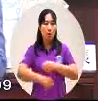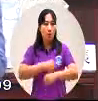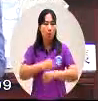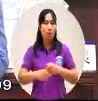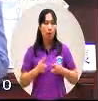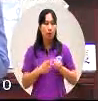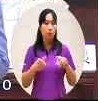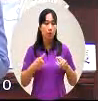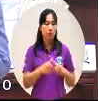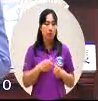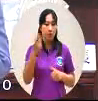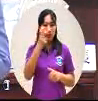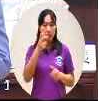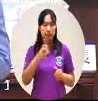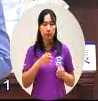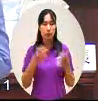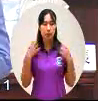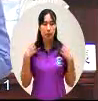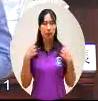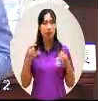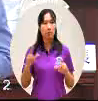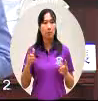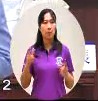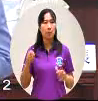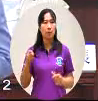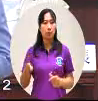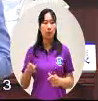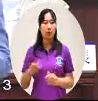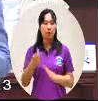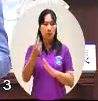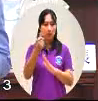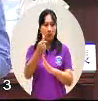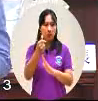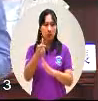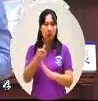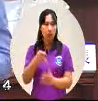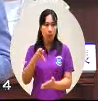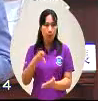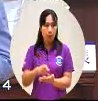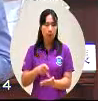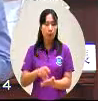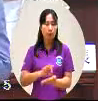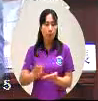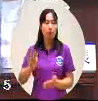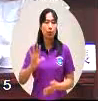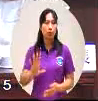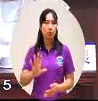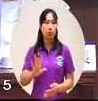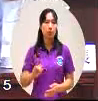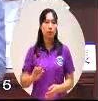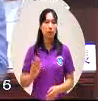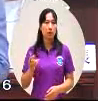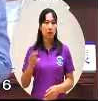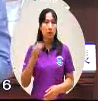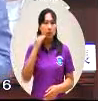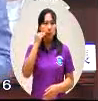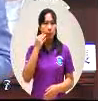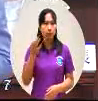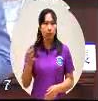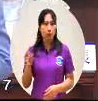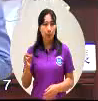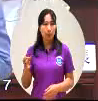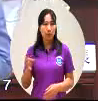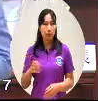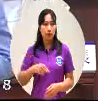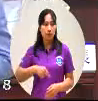土地有一部分，据我的了解是有教会在租用，但是因为这个如果经费要去维修的话，我